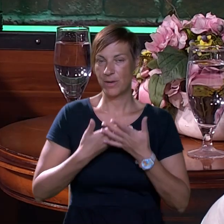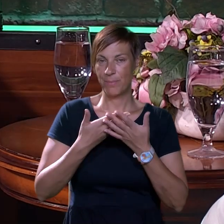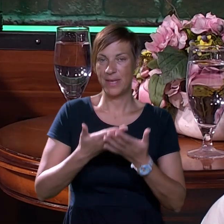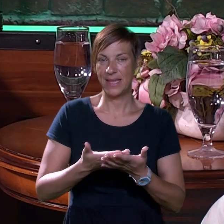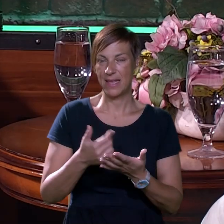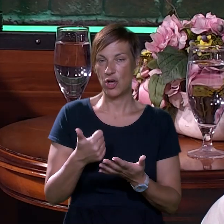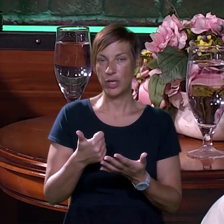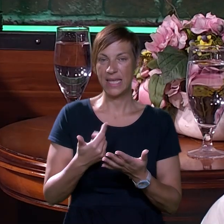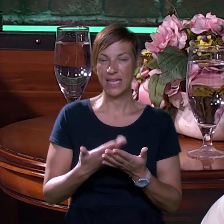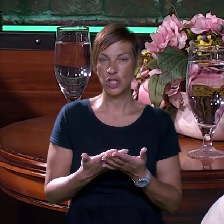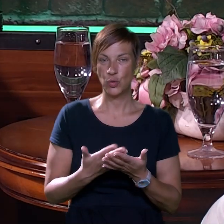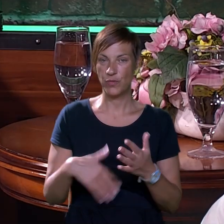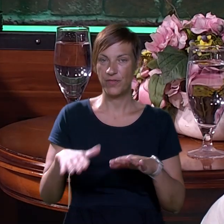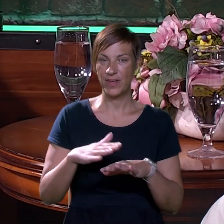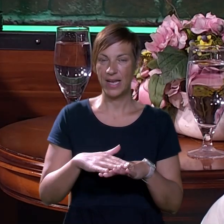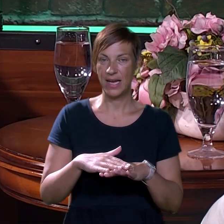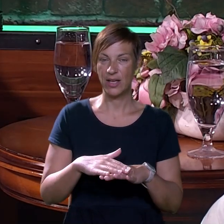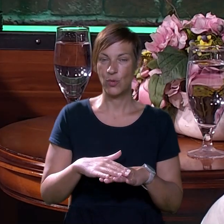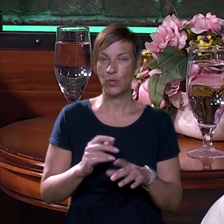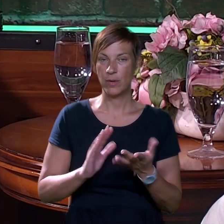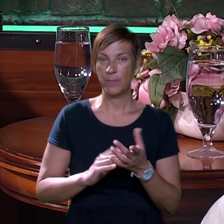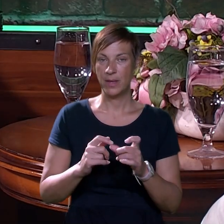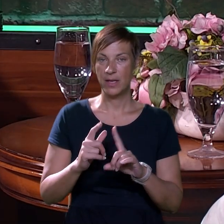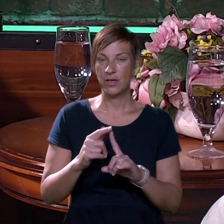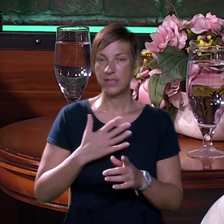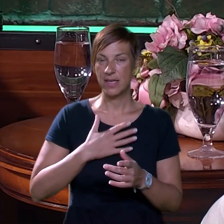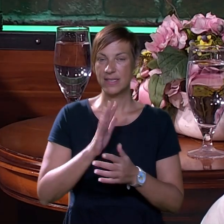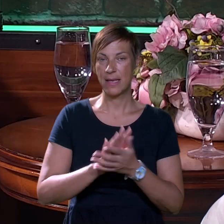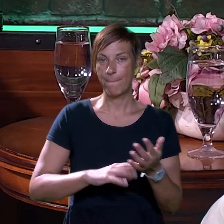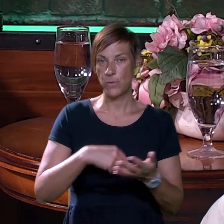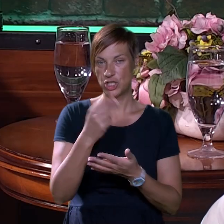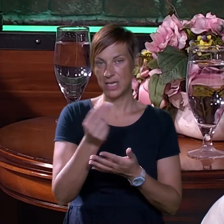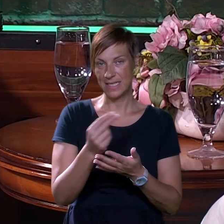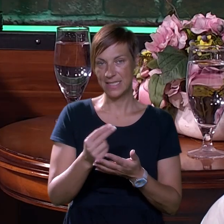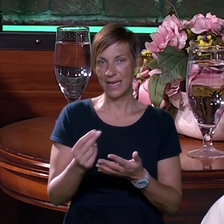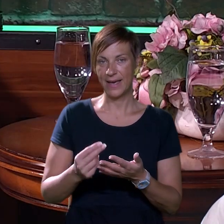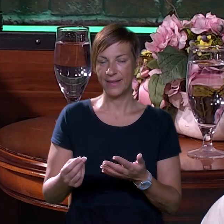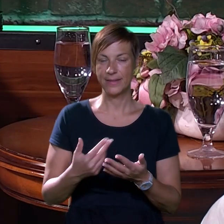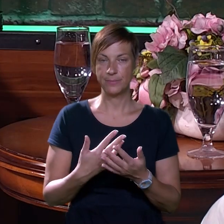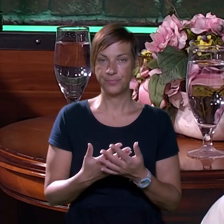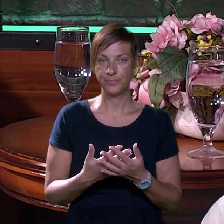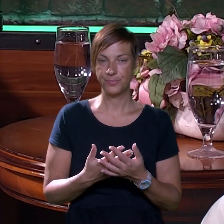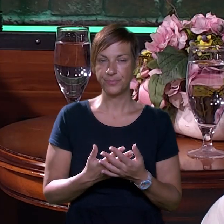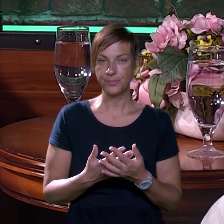zaista dao evo jednu veliku milost, a to je, ja sam počela slikati.